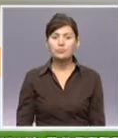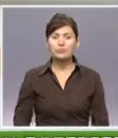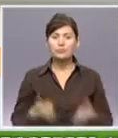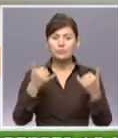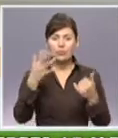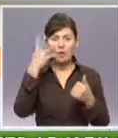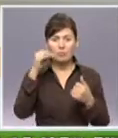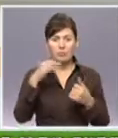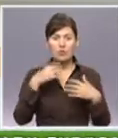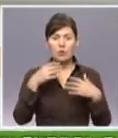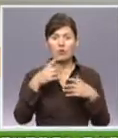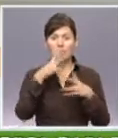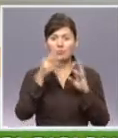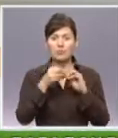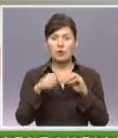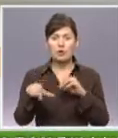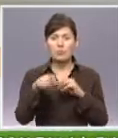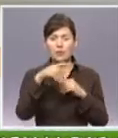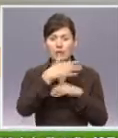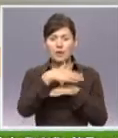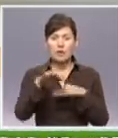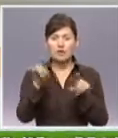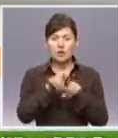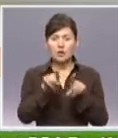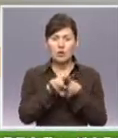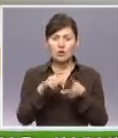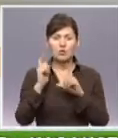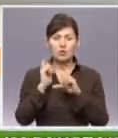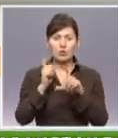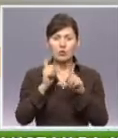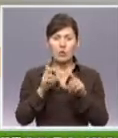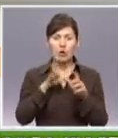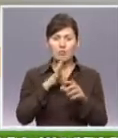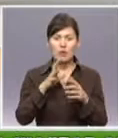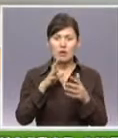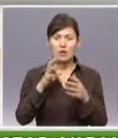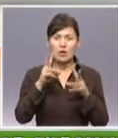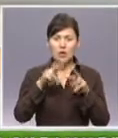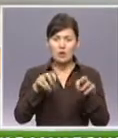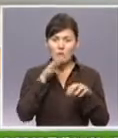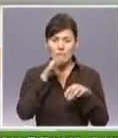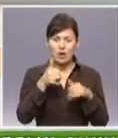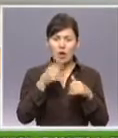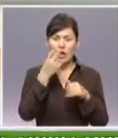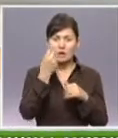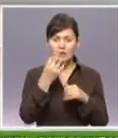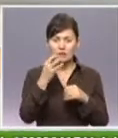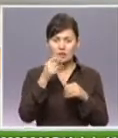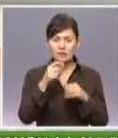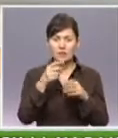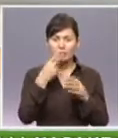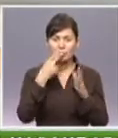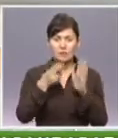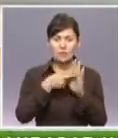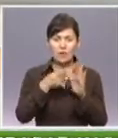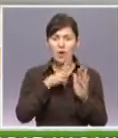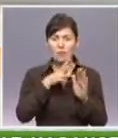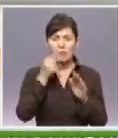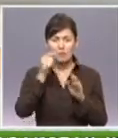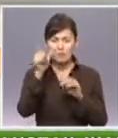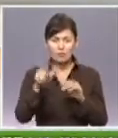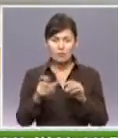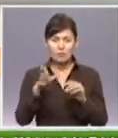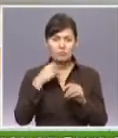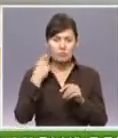Бүгін Алматыда көлеңкелі жолмен шекара аспақ болған жүк көлігі қолға түсті. Тексеру барысында акциздік маркілер тәркіленген. Қытайдан бет